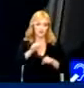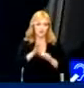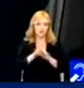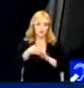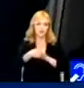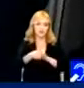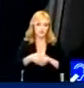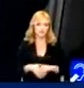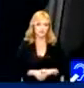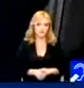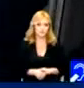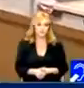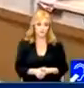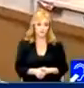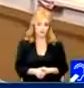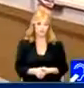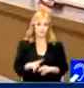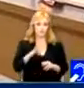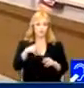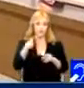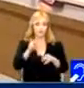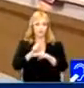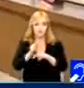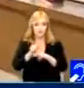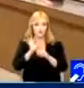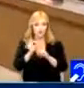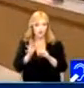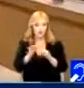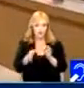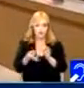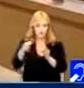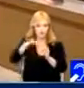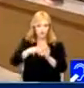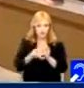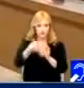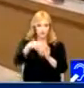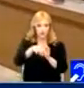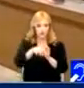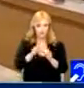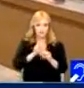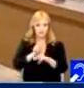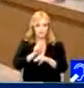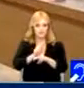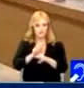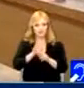10. Suntem acum? Spune mața mată. Deci cu mânuța am desdicat acum sus. Așa.